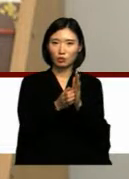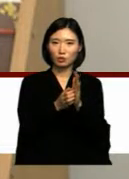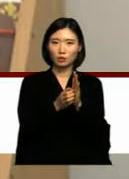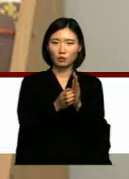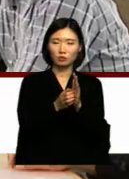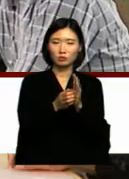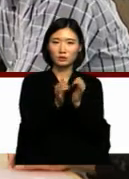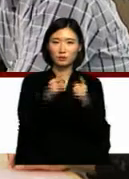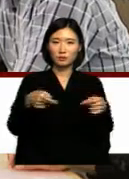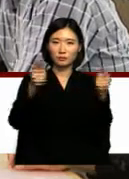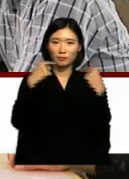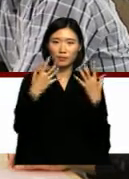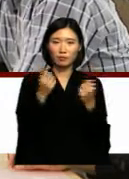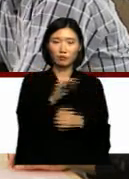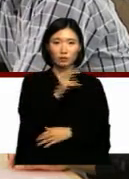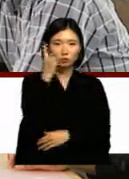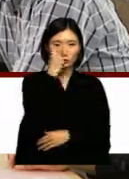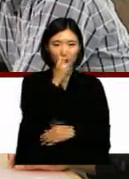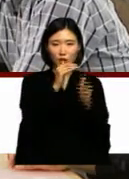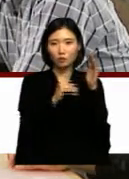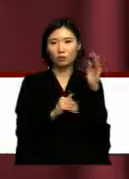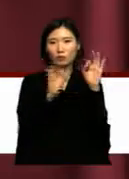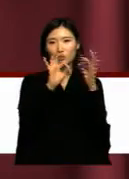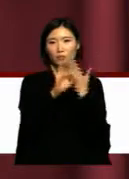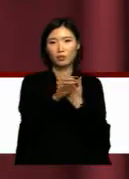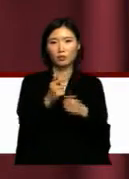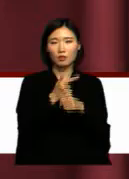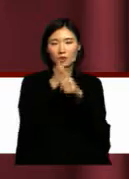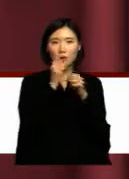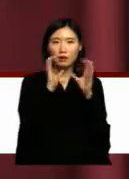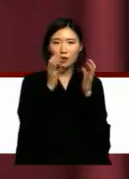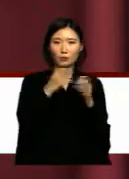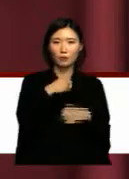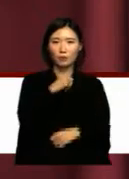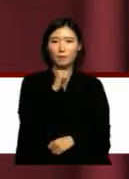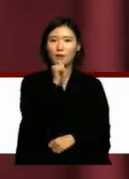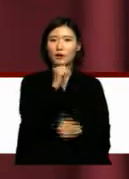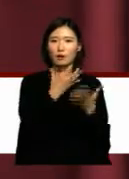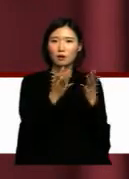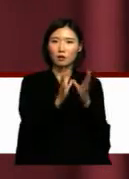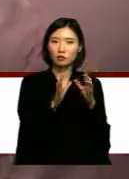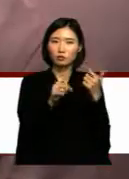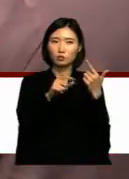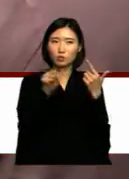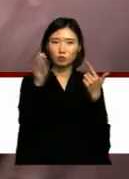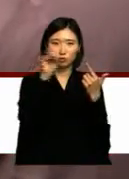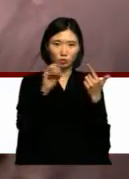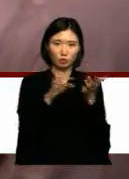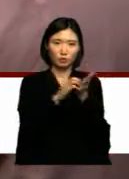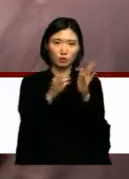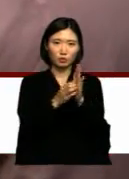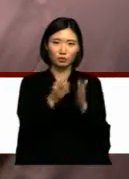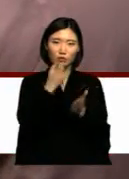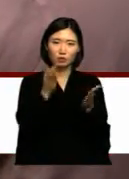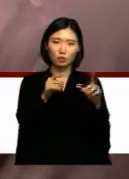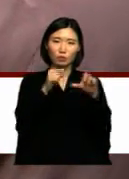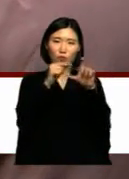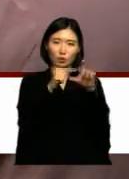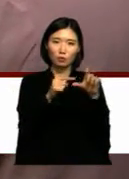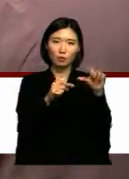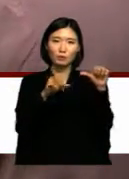참여가 많았습니다. 저희가 조사한 바에 의하면 남양주시의 아동 빈곤율이 6.5% 정도 되는데 경기도